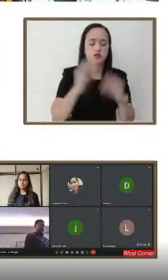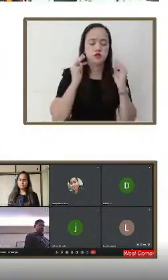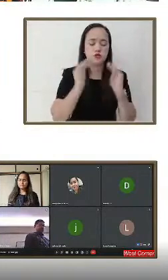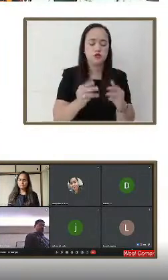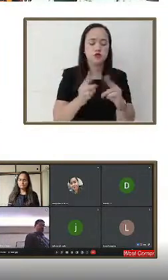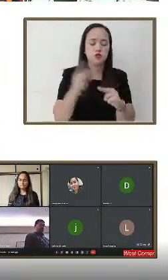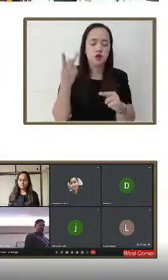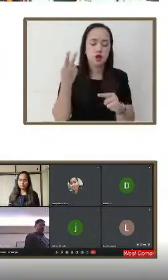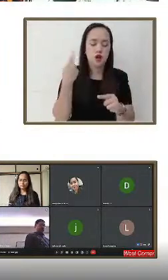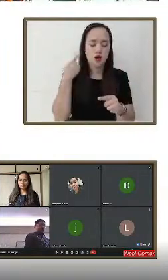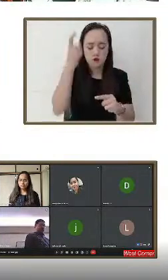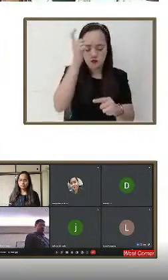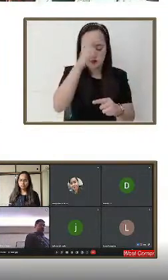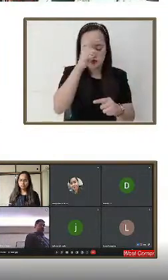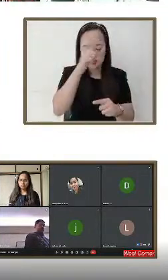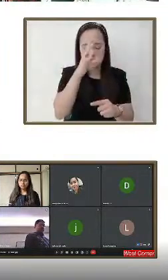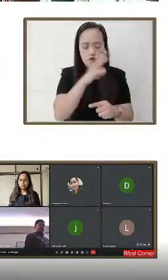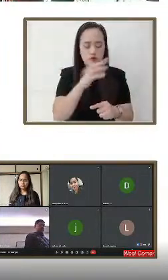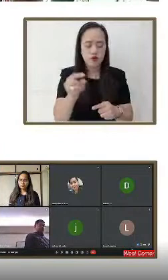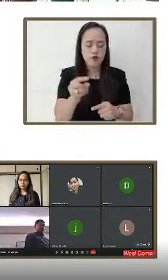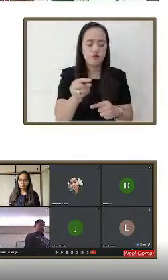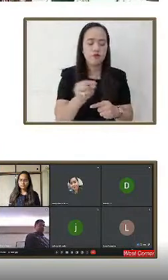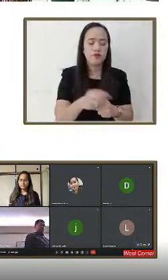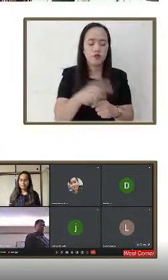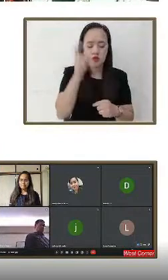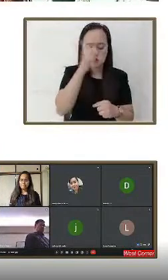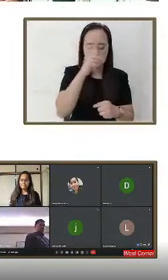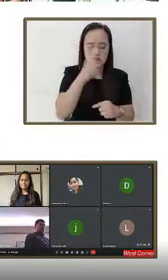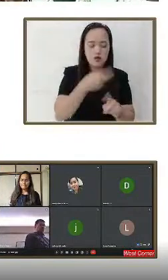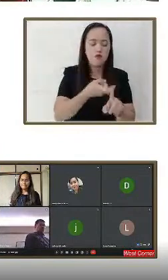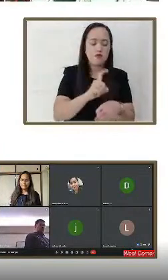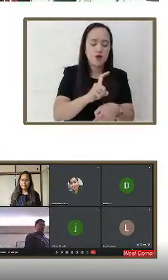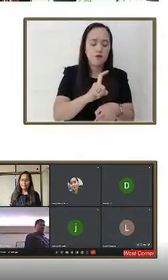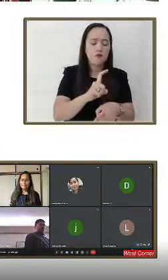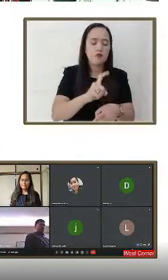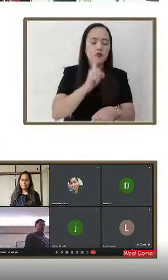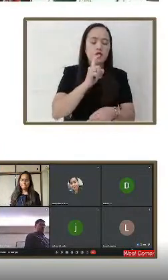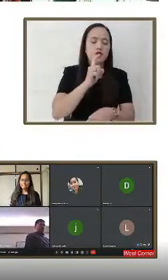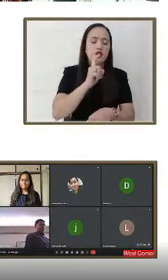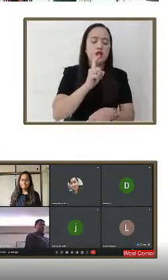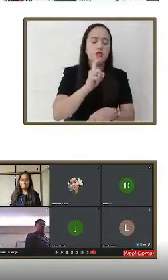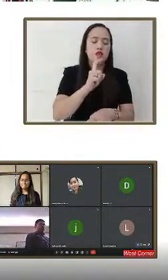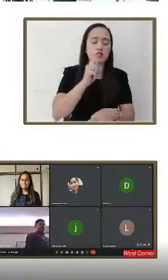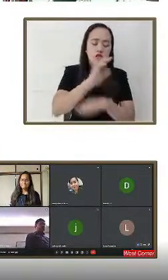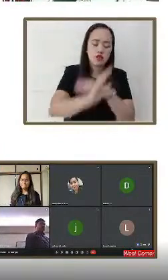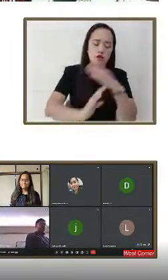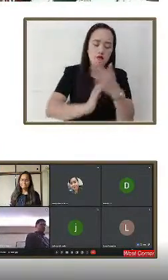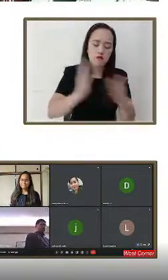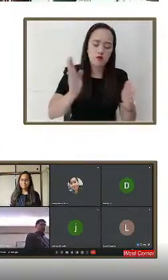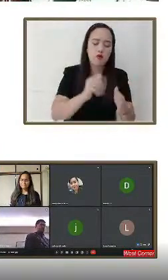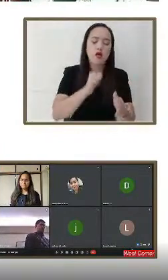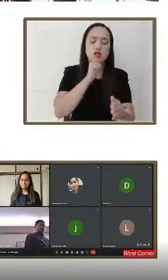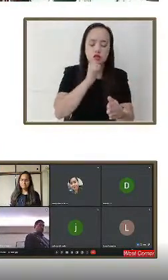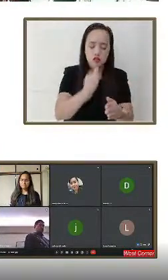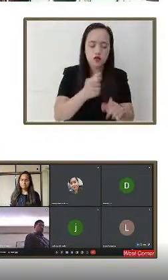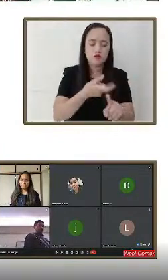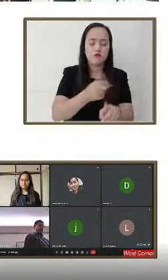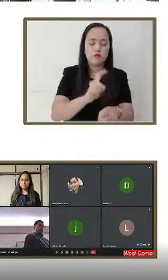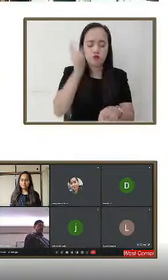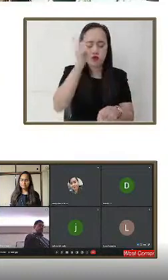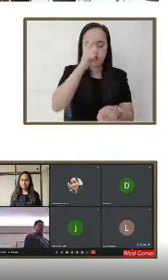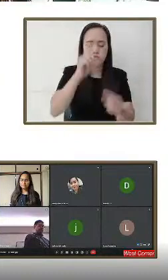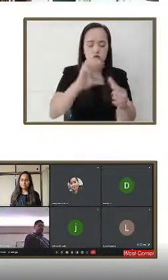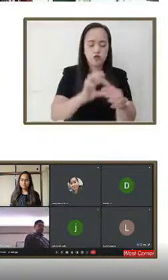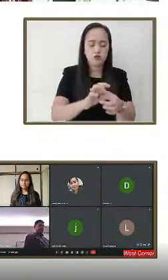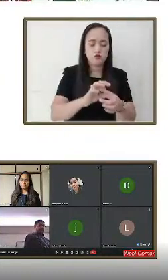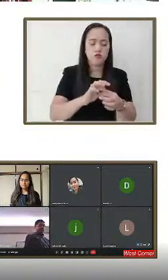wisdom. Not the wisdom from this world, but wisdom from above, Panginoon, upang magamit po namin sa inyo pong gawain, Panginoon. Maraming rin po salamat